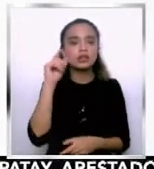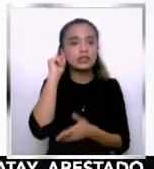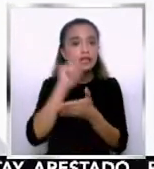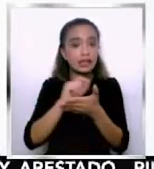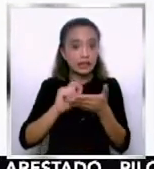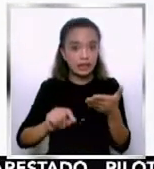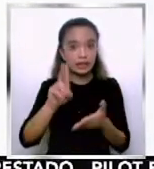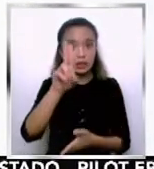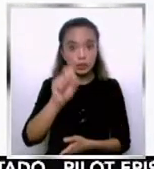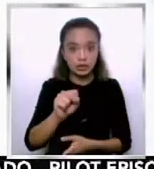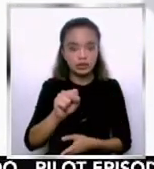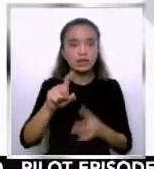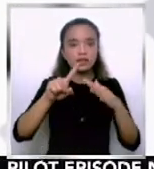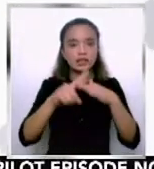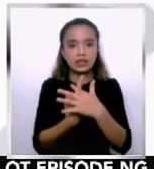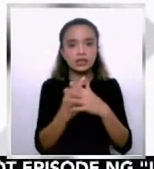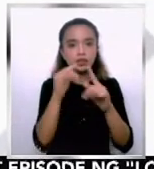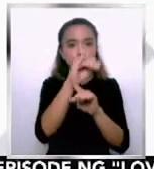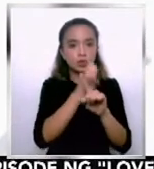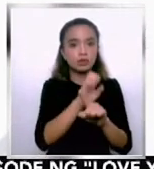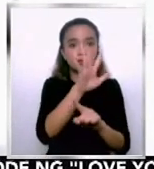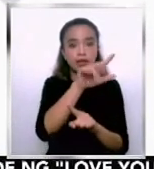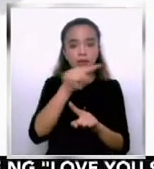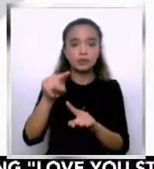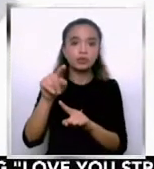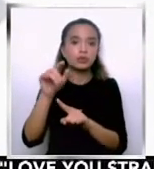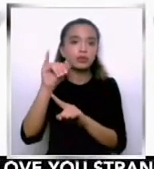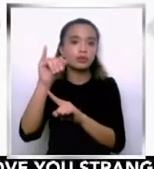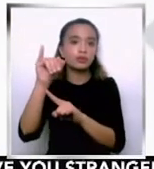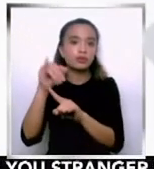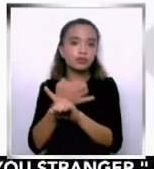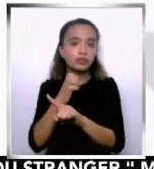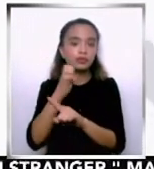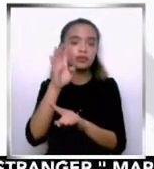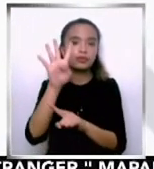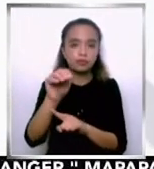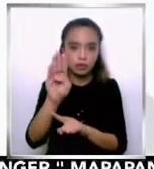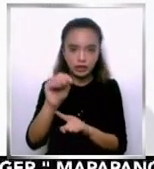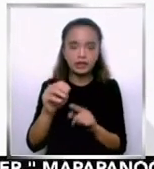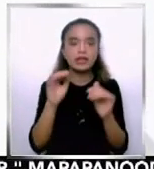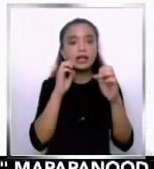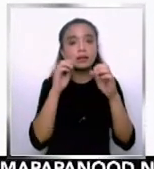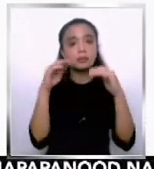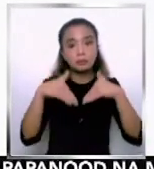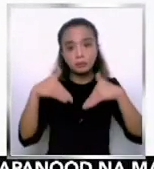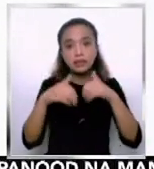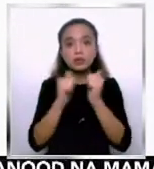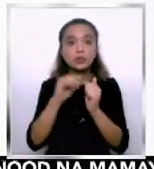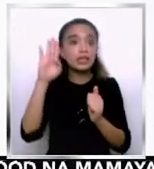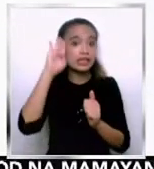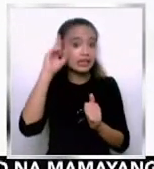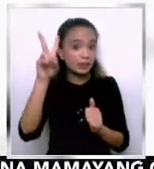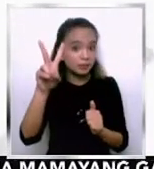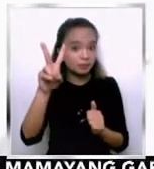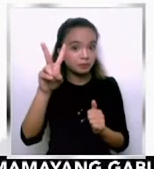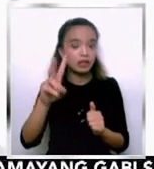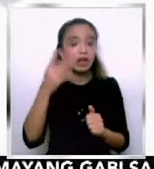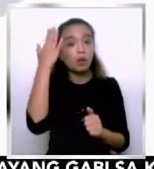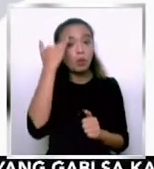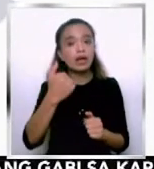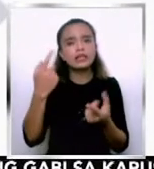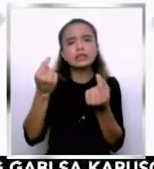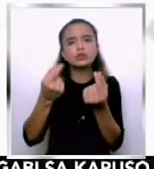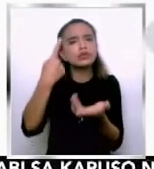hanggang 14. Makikipagpulong siya kay President-elect Marcos at mga senior member ng kasalukuyan at bagong administrasyon para pag-usapan ng mga